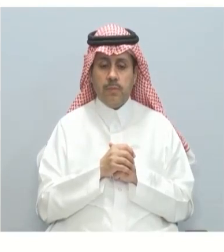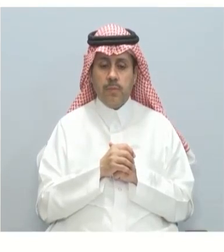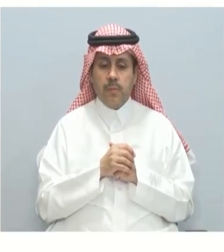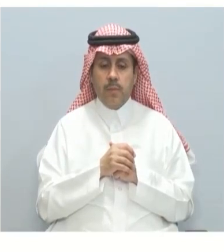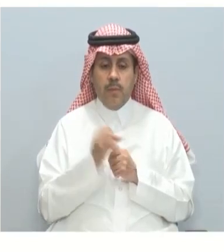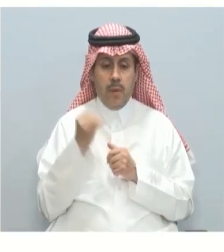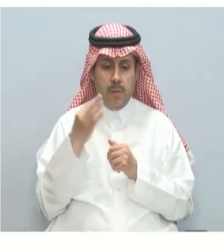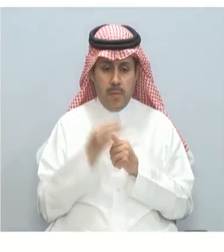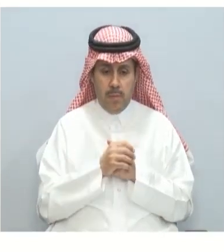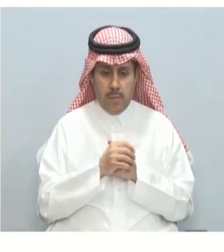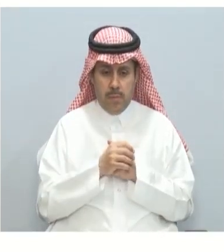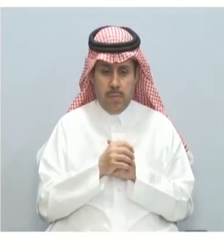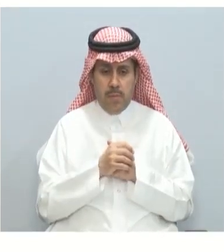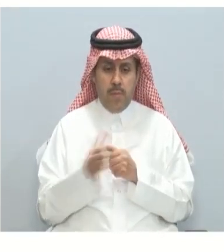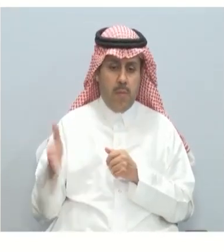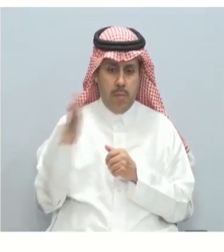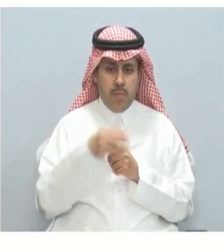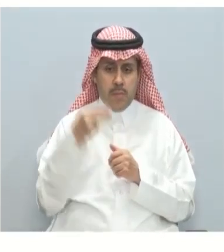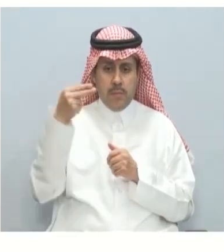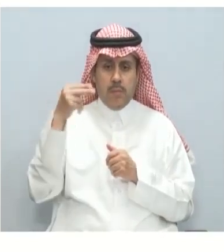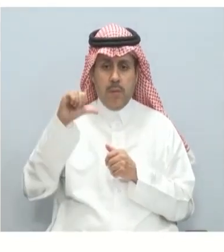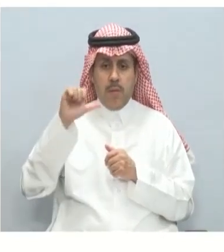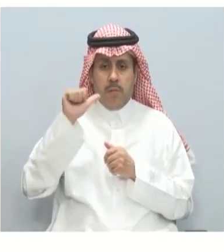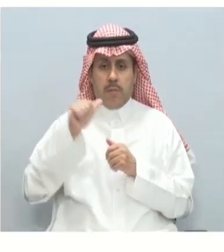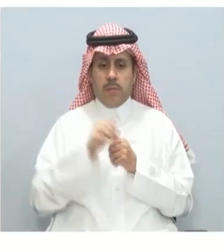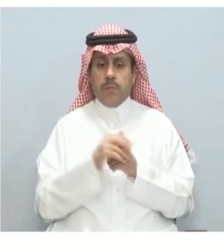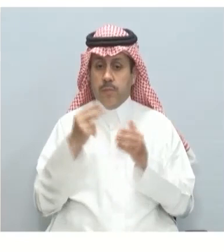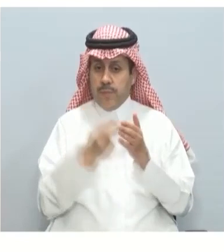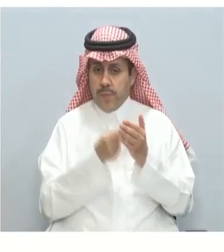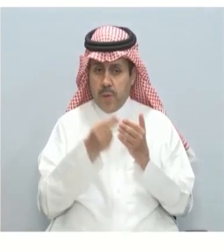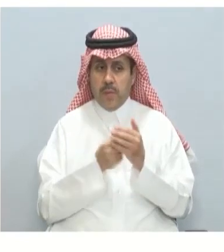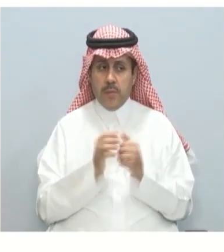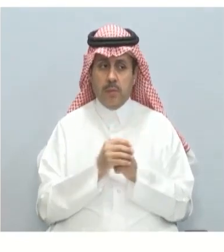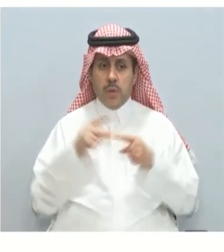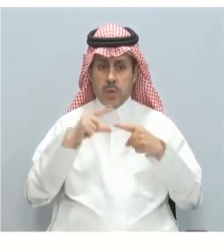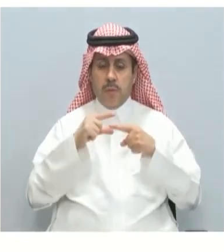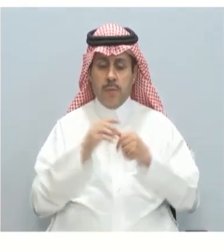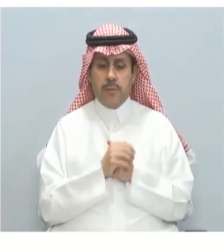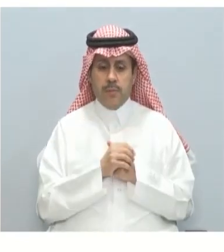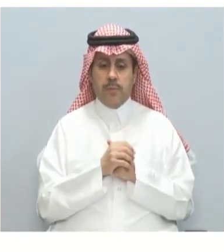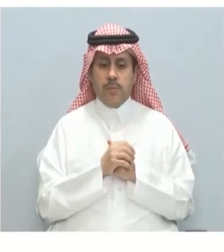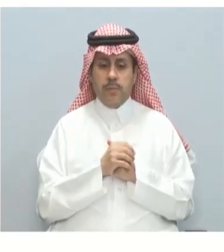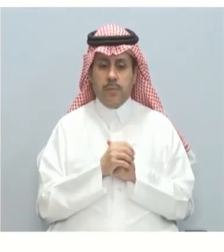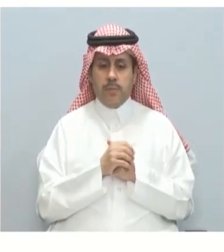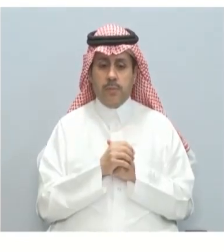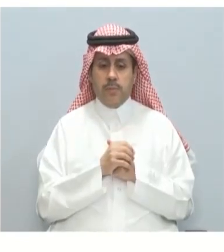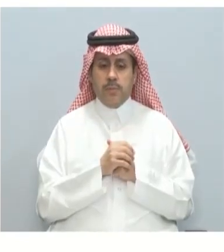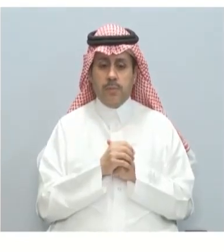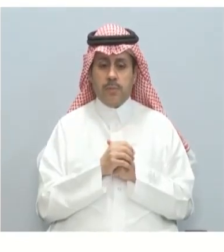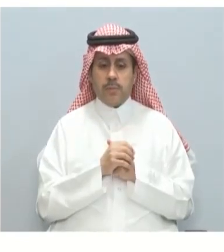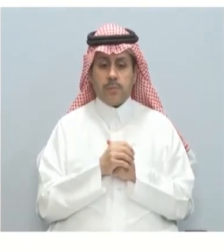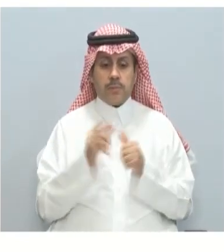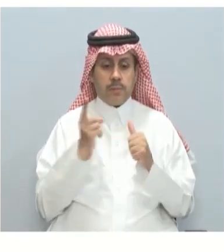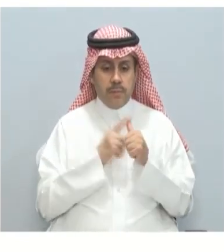اخذنا قيم عوضنا ثم رسمناها وحطينا السهم طبعا ناخذ هنا عندنا اللي هي